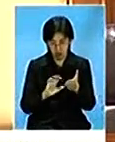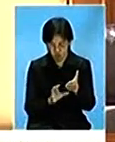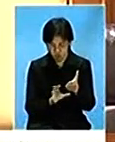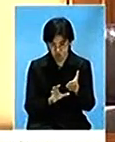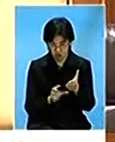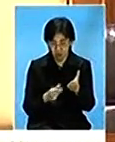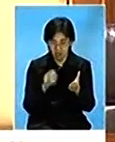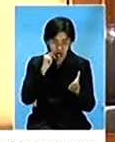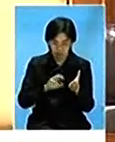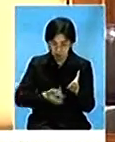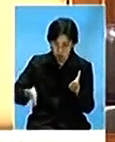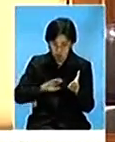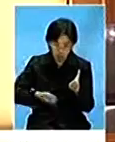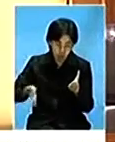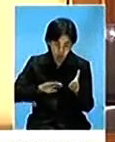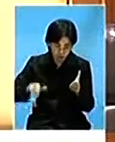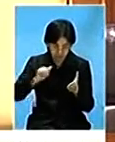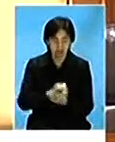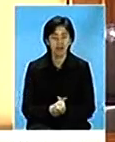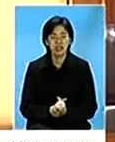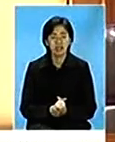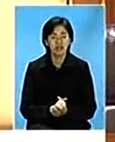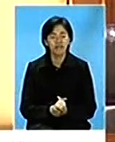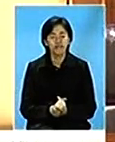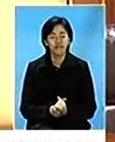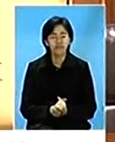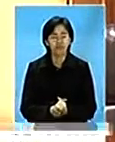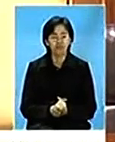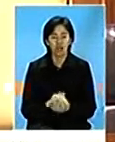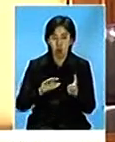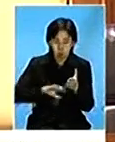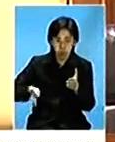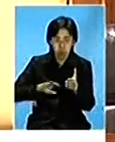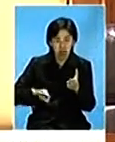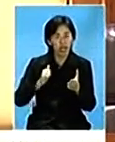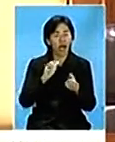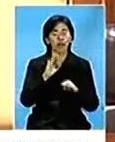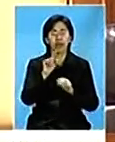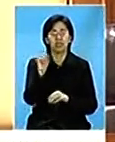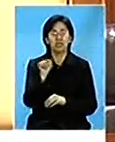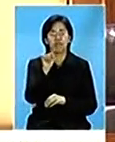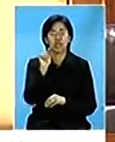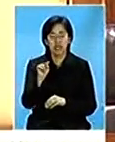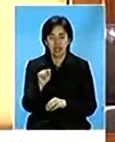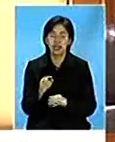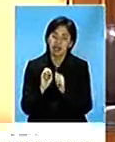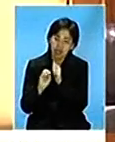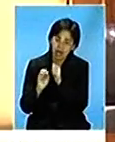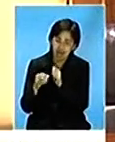รัดโพก็พิสูจน์ว่าเพิ่มเคอร์เรนต์ได้ถึง 20% ก็ถวายความเห็นไปนะครับ